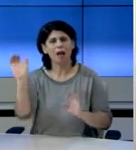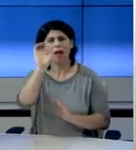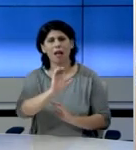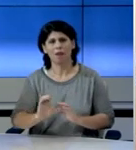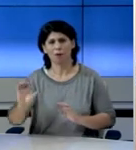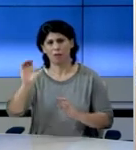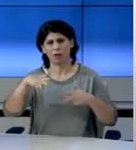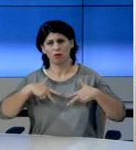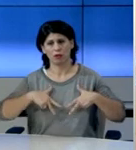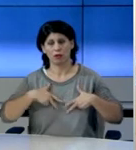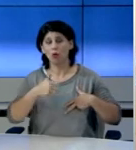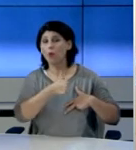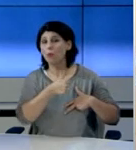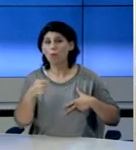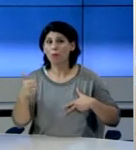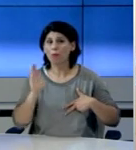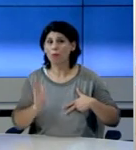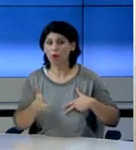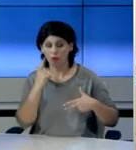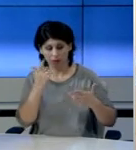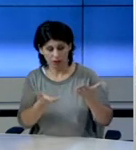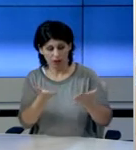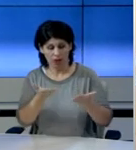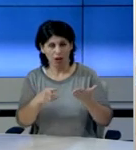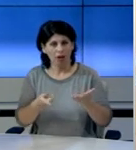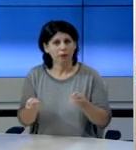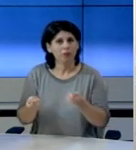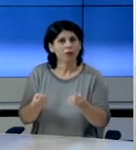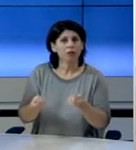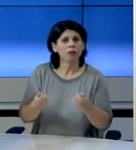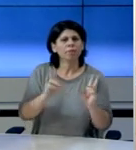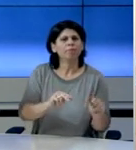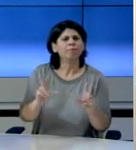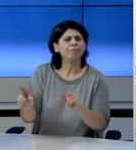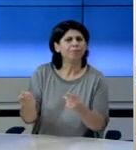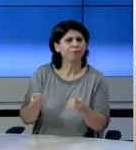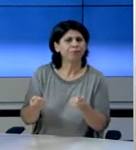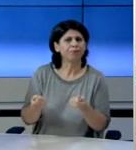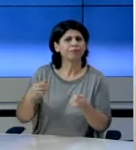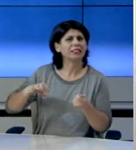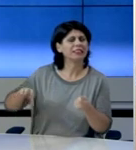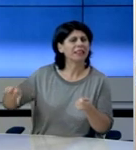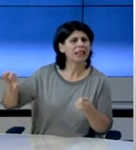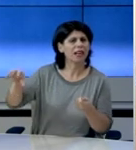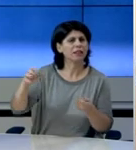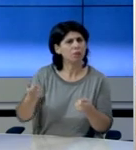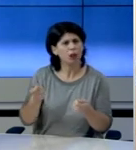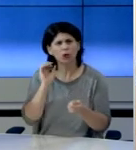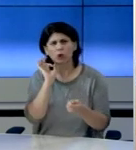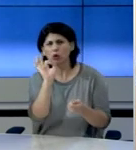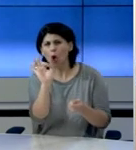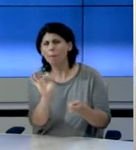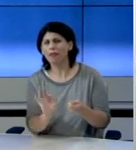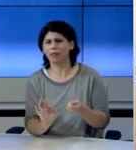Παρά μονάχα μπορούμε να συγκρίνουμε τέτοιες μεθοδεύσεις με παρόμοιες που γίνονται σε χώρες που έχουν